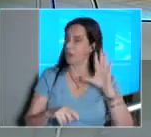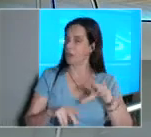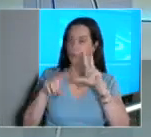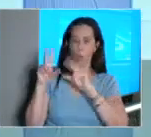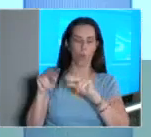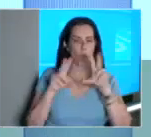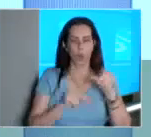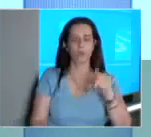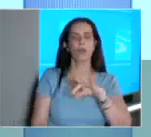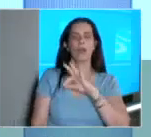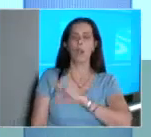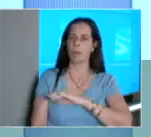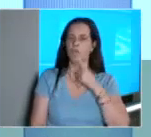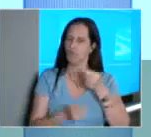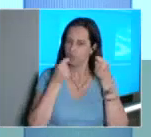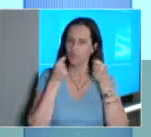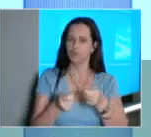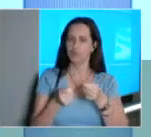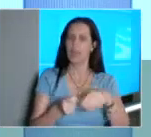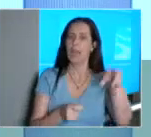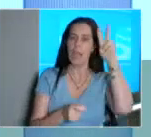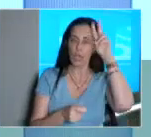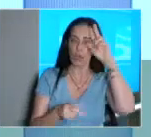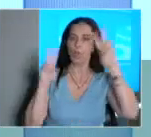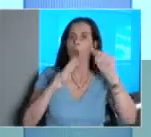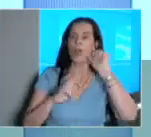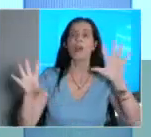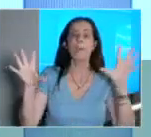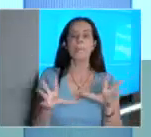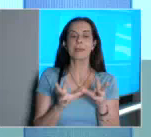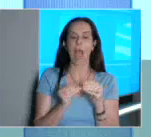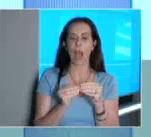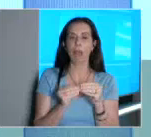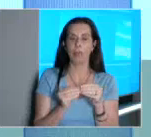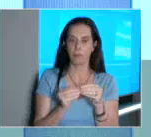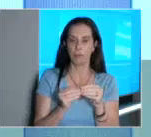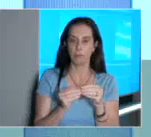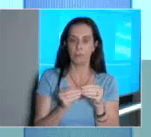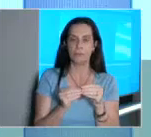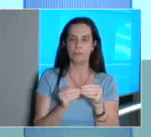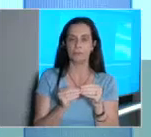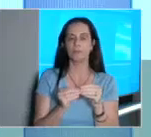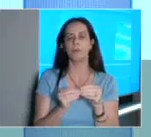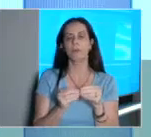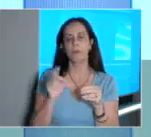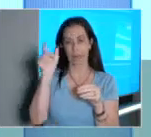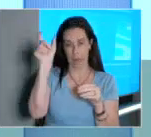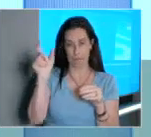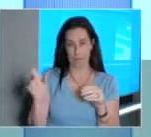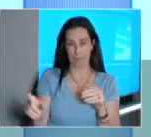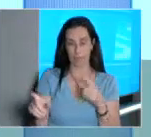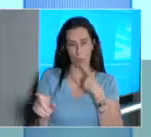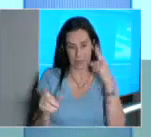כן נכפה ממשלת ליכוד וכחול לבן, עם טור דעה של בן דרור ימיני,